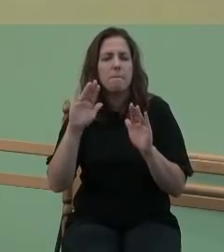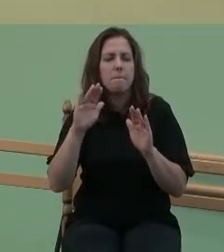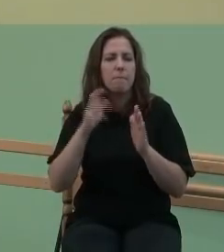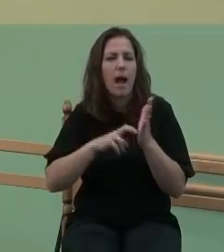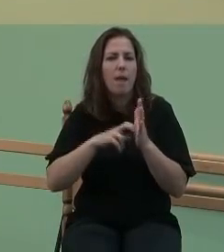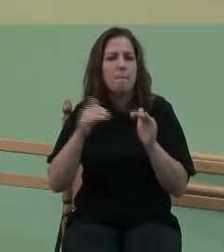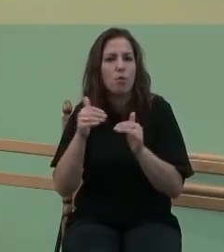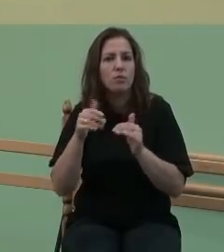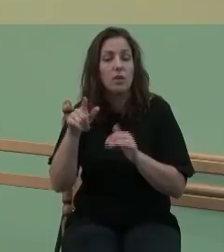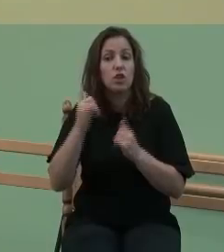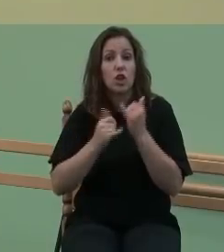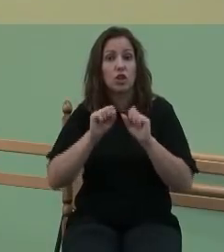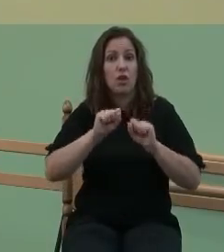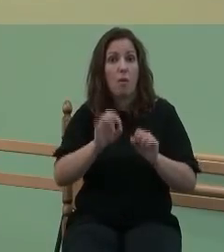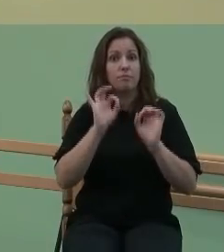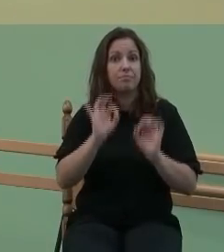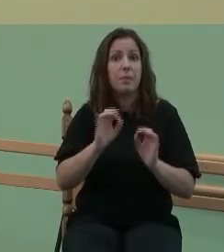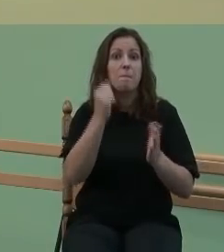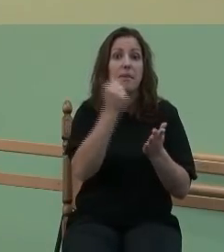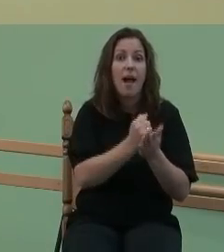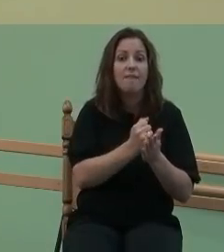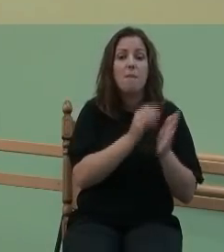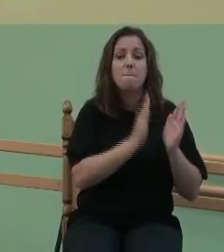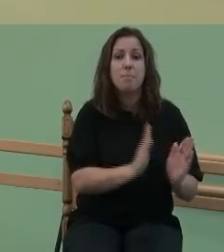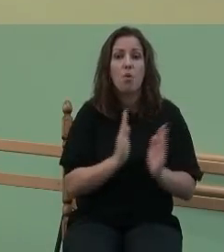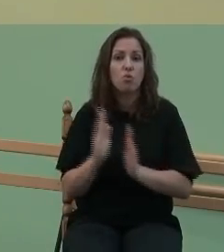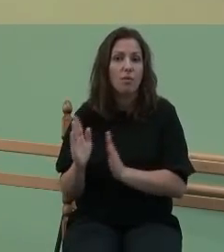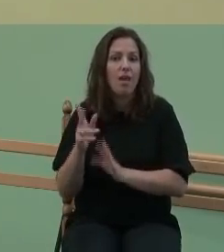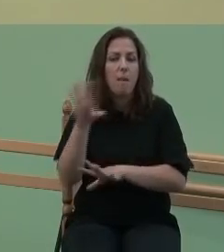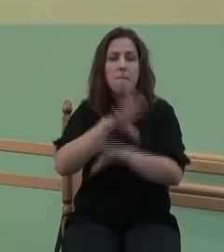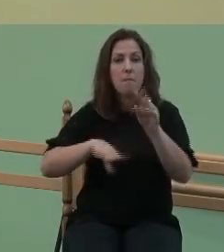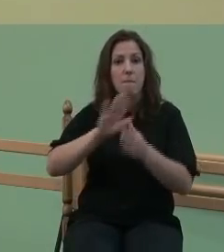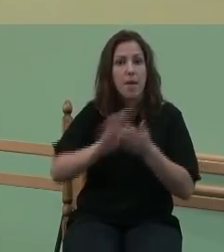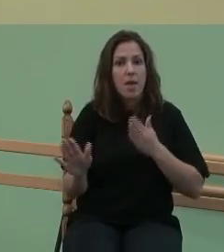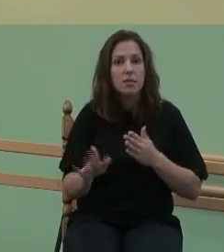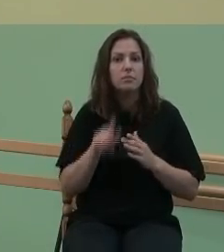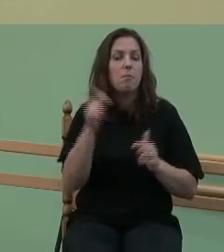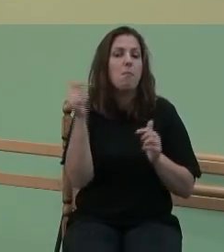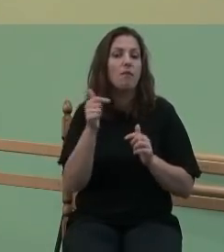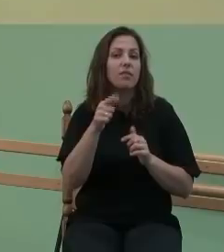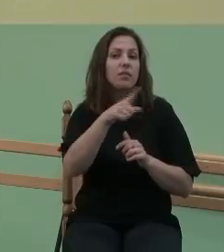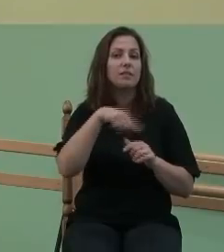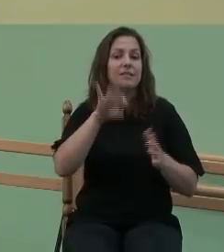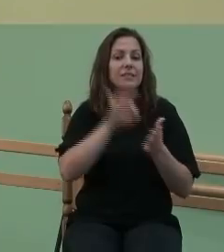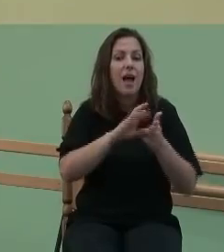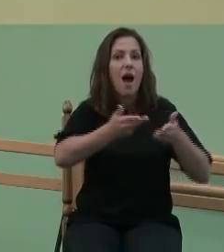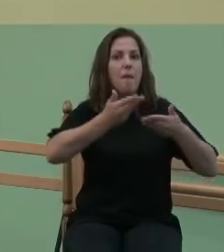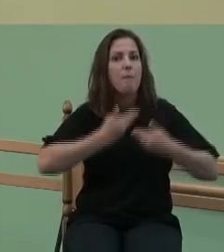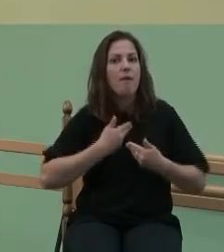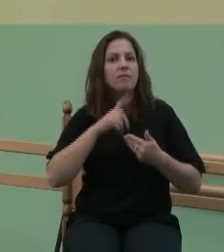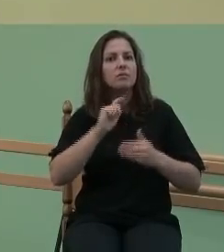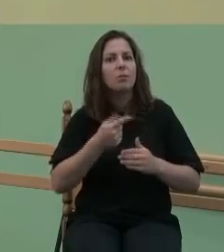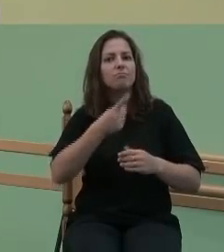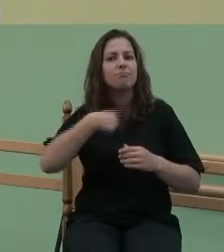powinny, jeżeli działają sprawnie, porządnie i nie manipulatorsko, które powinny nam zapewnić to,